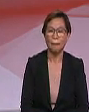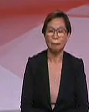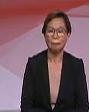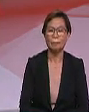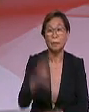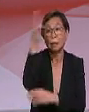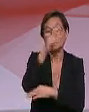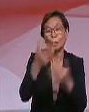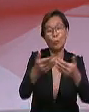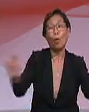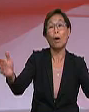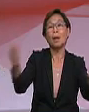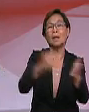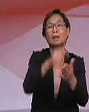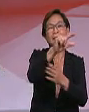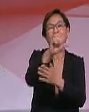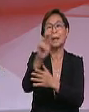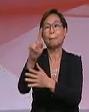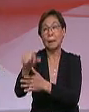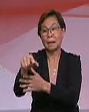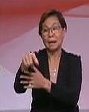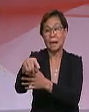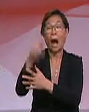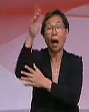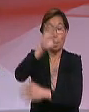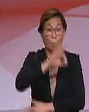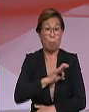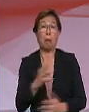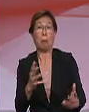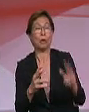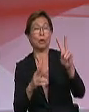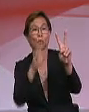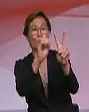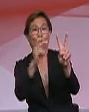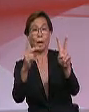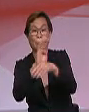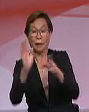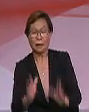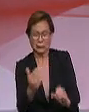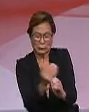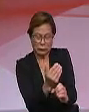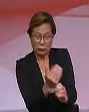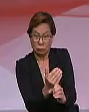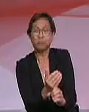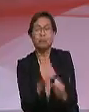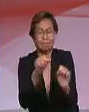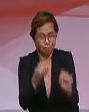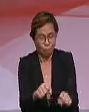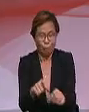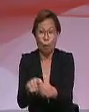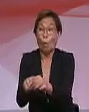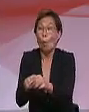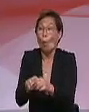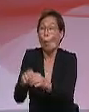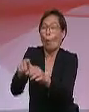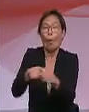Langkah kerajaan membuka semula GKP yang bakal memanfaatkan lebih 20,000 peniaga mikro juga mampu menarik minat orang